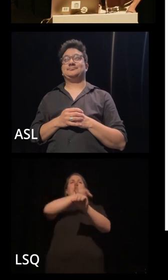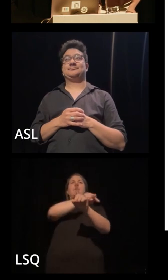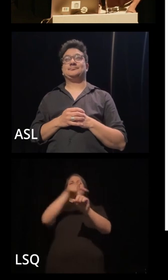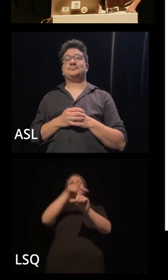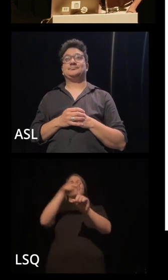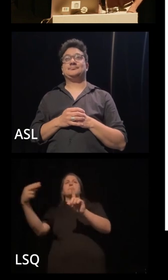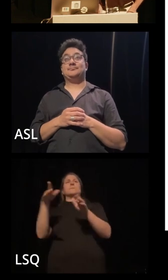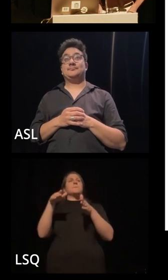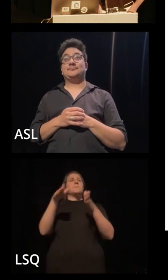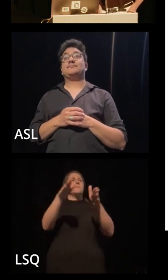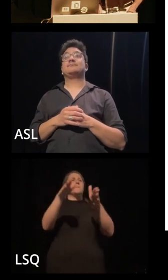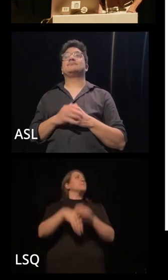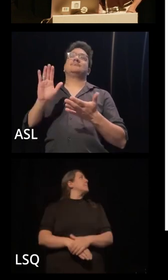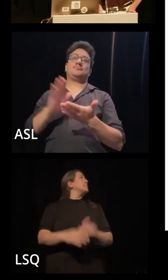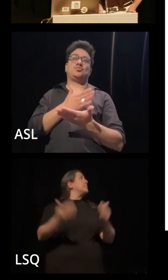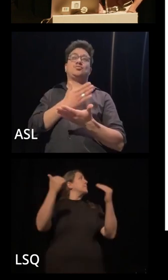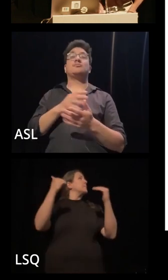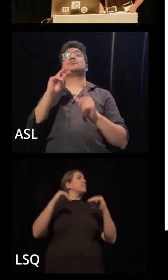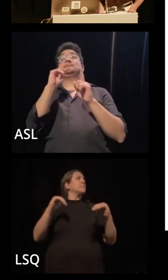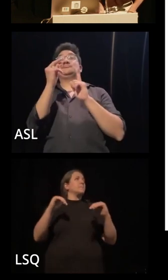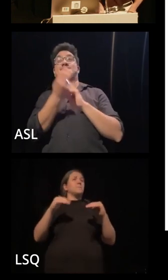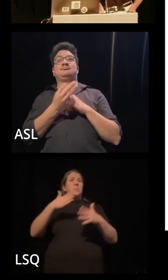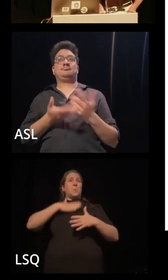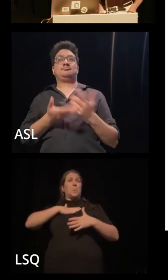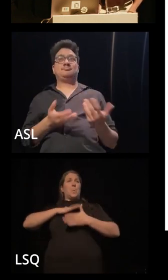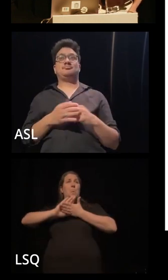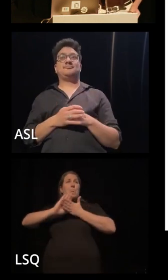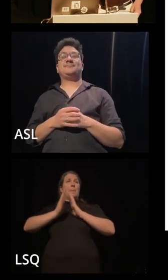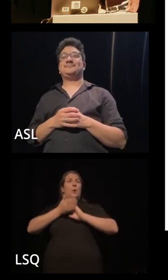Par la suite, à Vitamine,